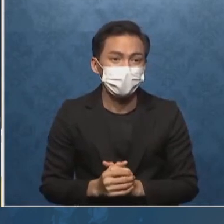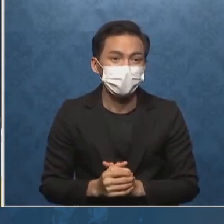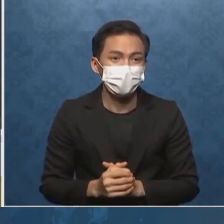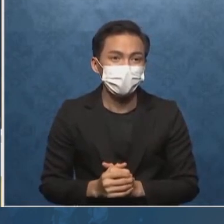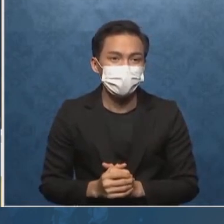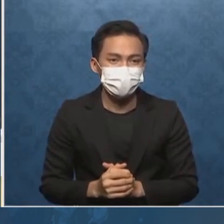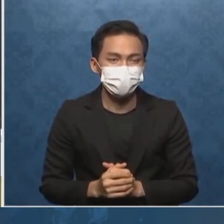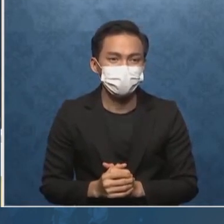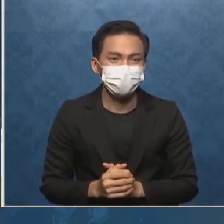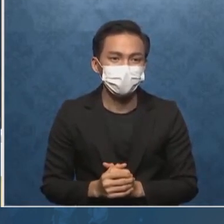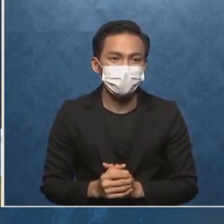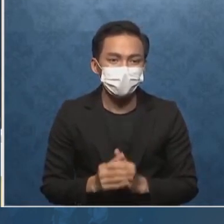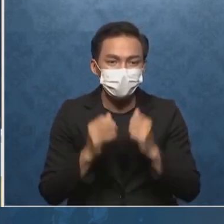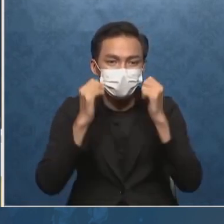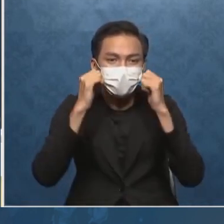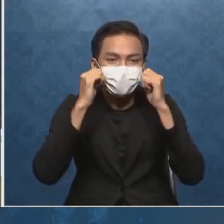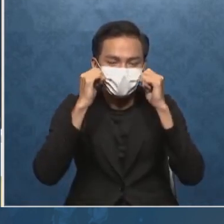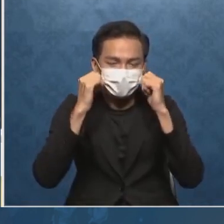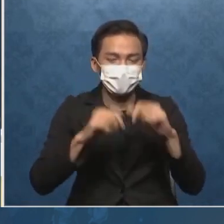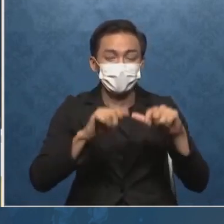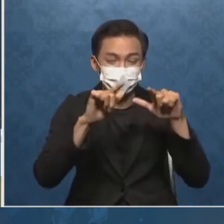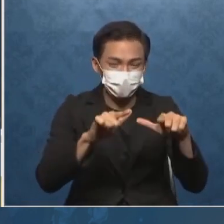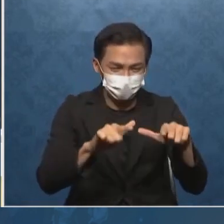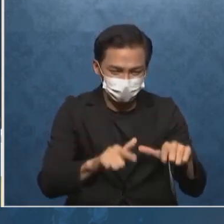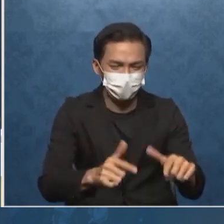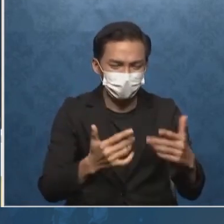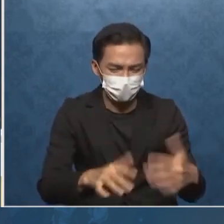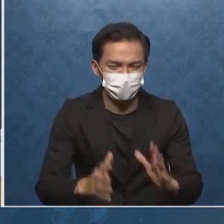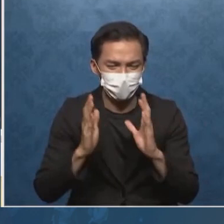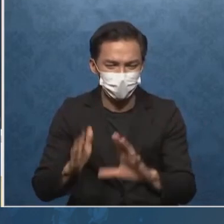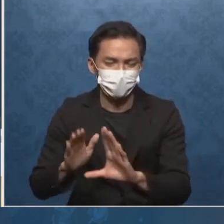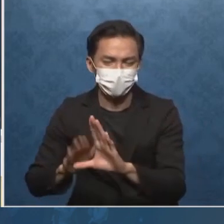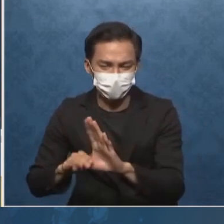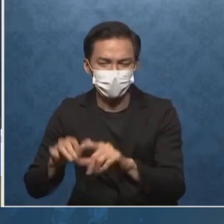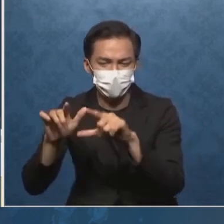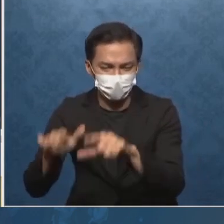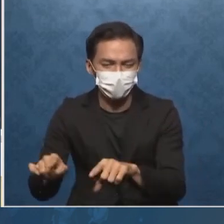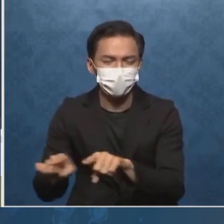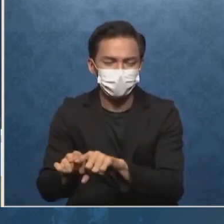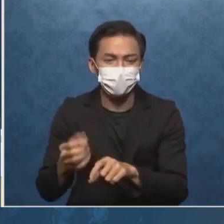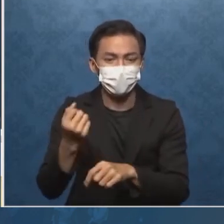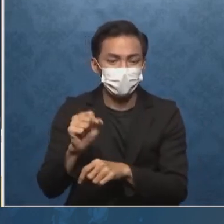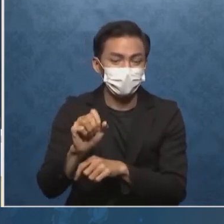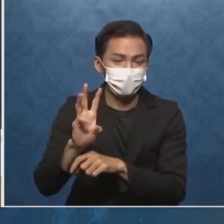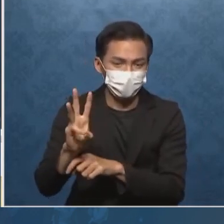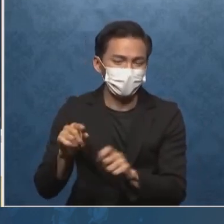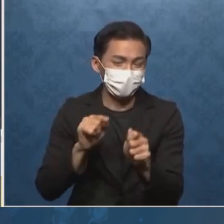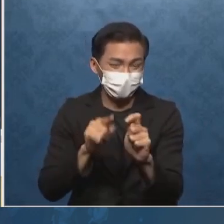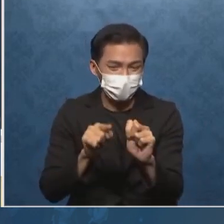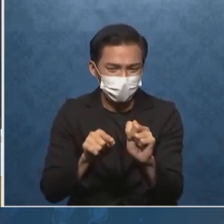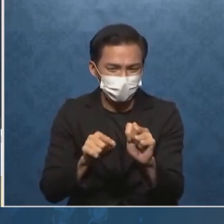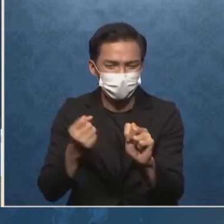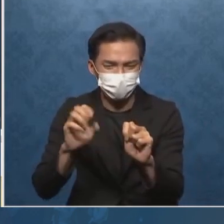แม้แต่นิดนึงมาแล้วเนี่ยต้องจำรถจำนวนเกษตรกรผู้เข้าร่วมโครงการ 90พบไลน์ต่อตำบลเหลือ